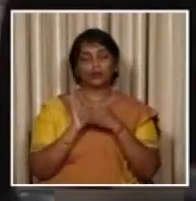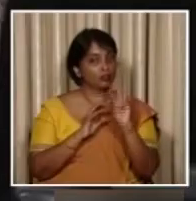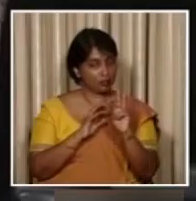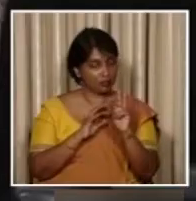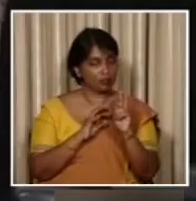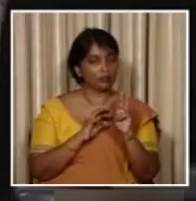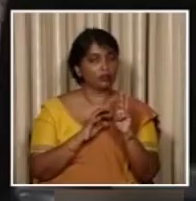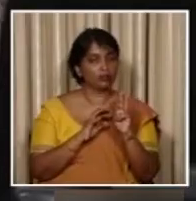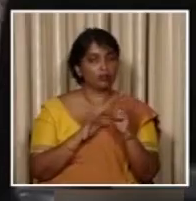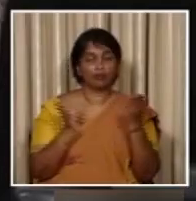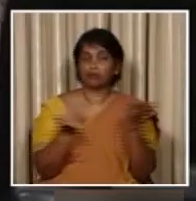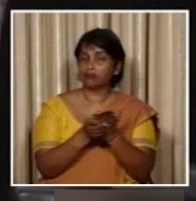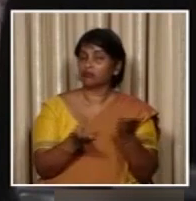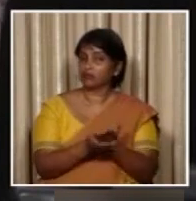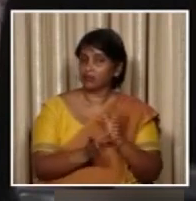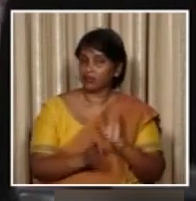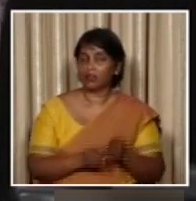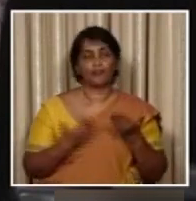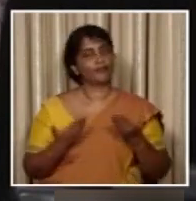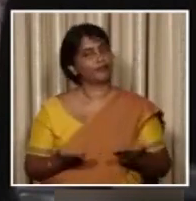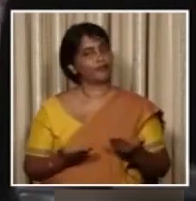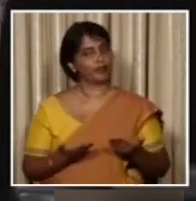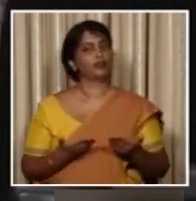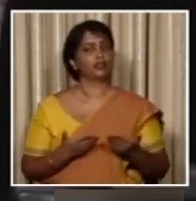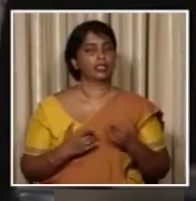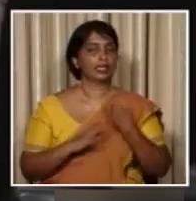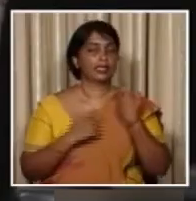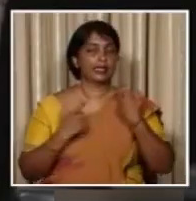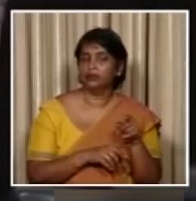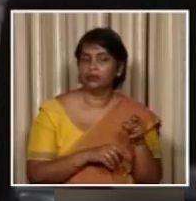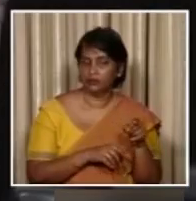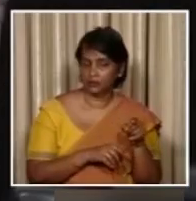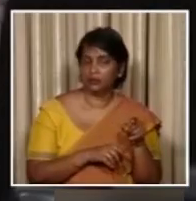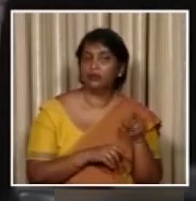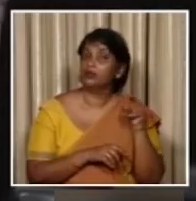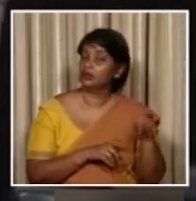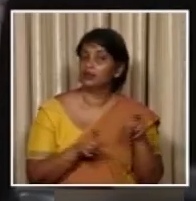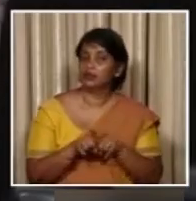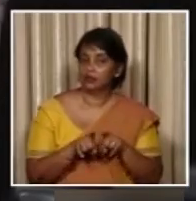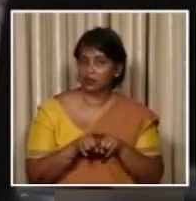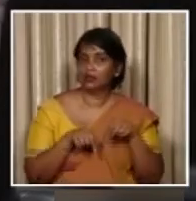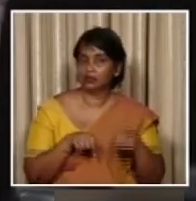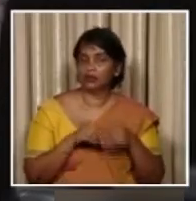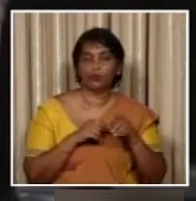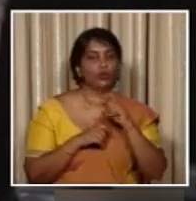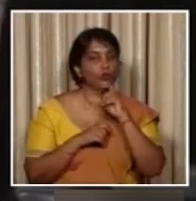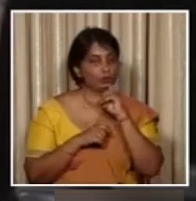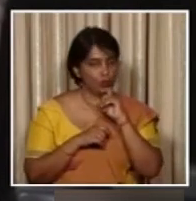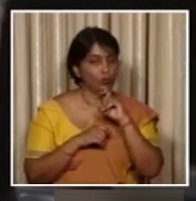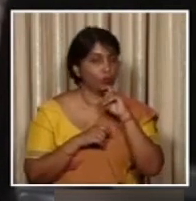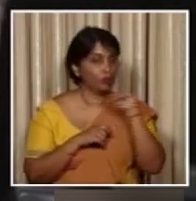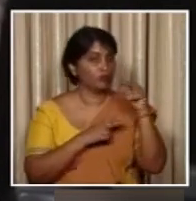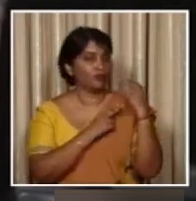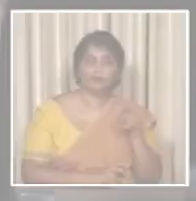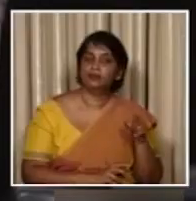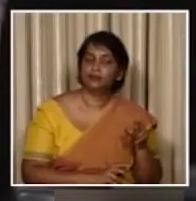43ම ගොනු කරන ලැබුවේ වර්තමාන නීතිපතිතුමා විසින් ඒ අනුව මේ වෙන විට අධිකරණයේ වගකීම